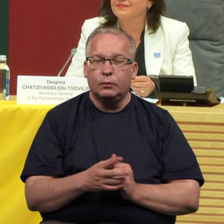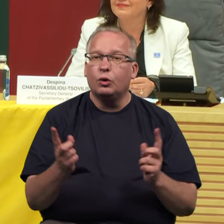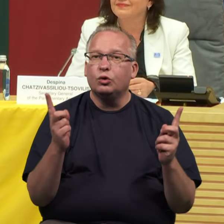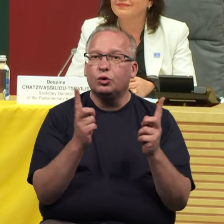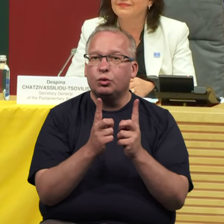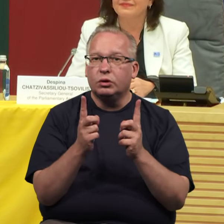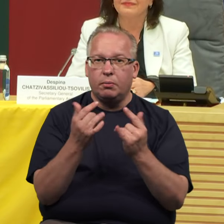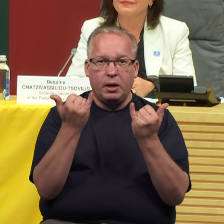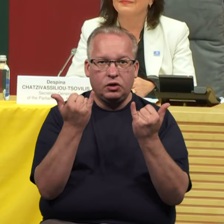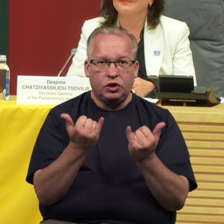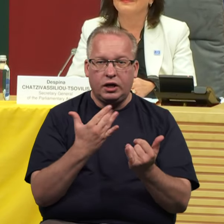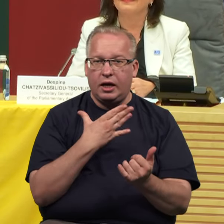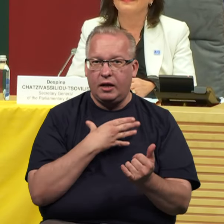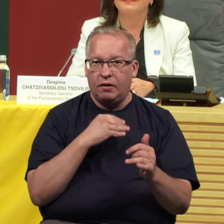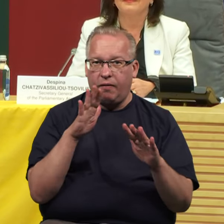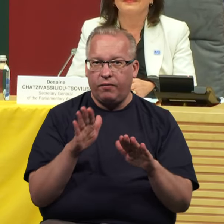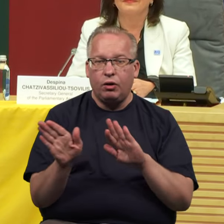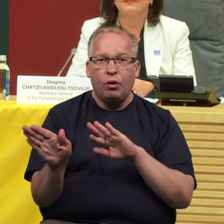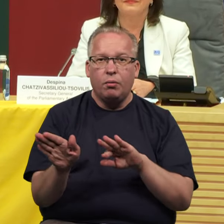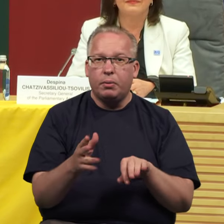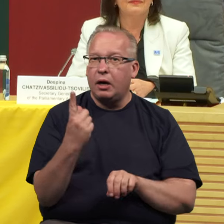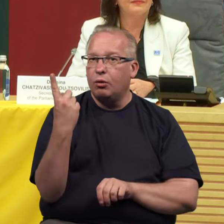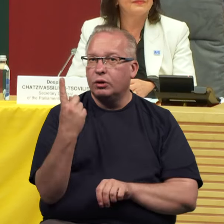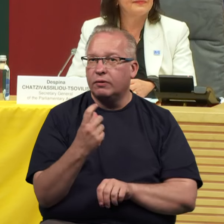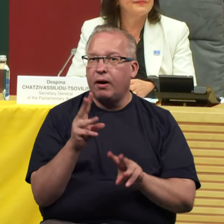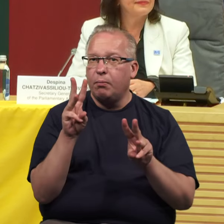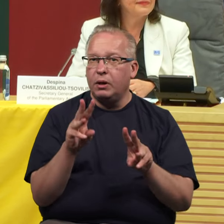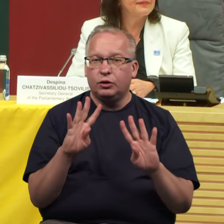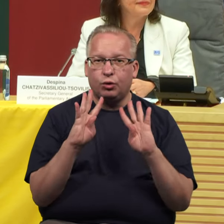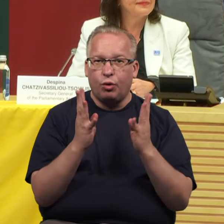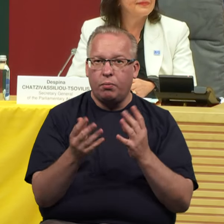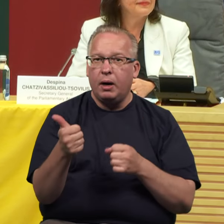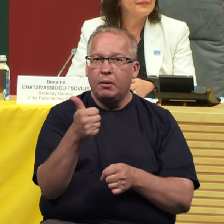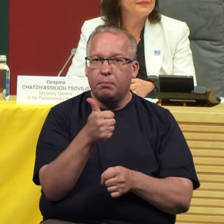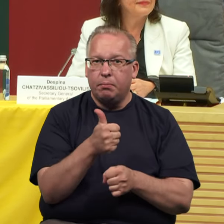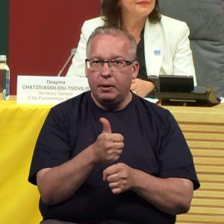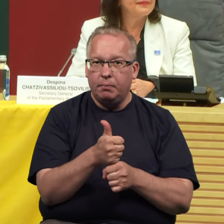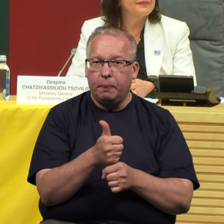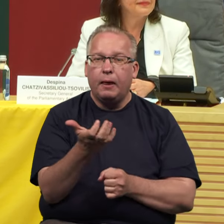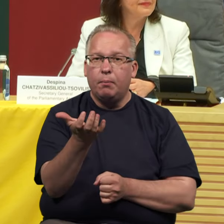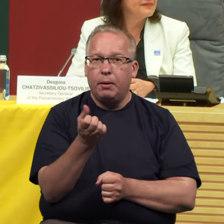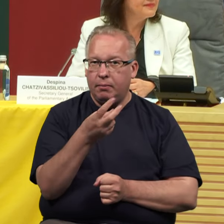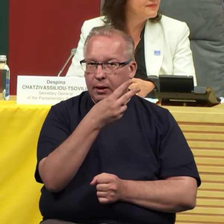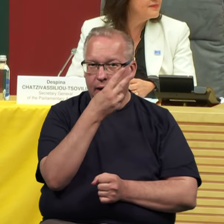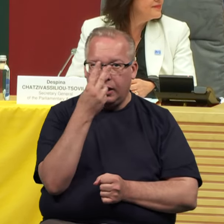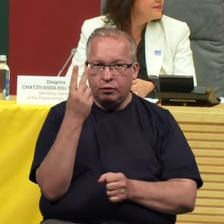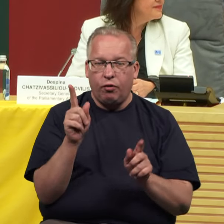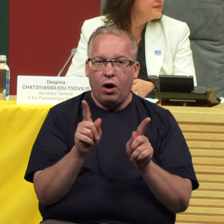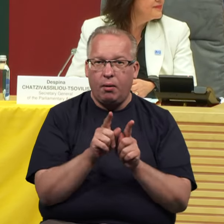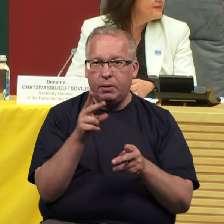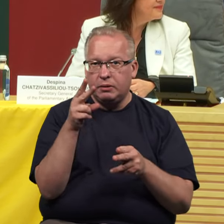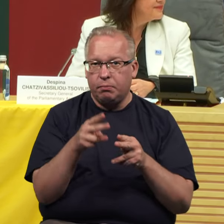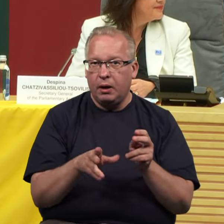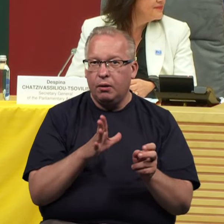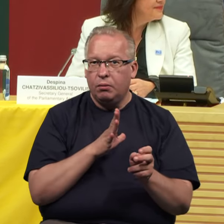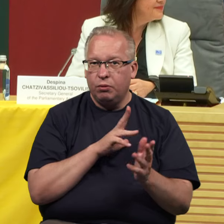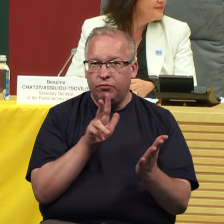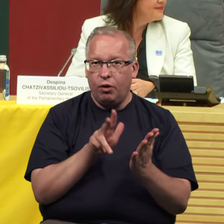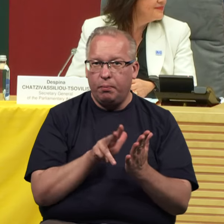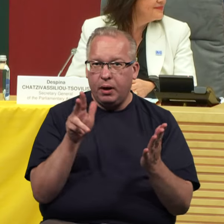Susitinkame šiandien Vilniuje praėjus vos savaitėj, kai ministrų komitetui pirmininkavimą perėmė Lietuva. Toks sprendimas buvo